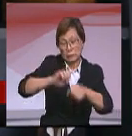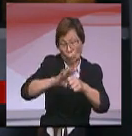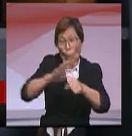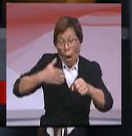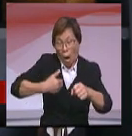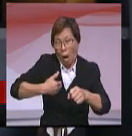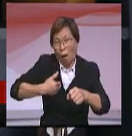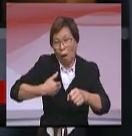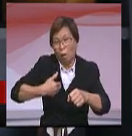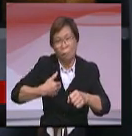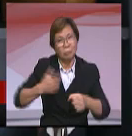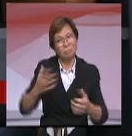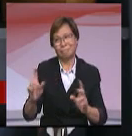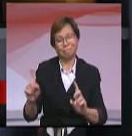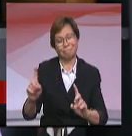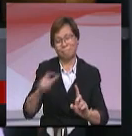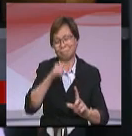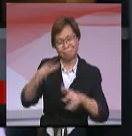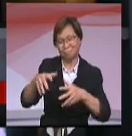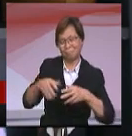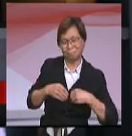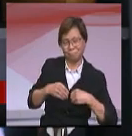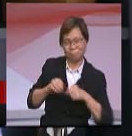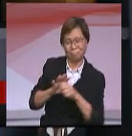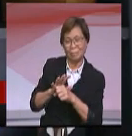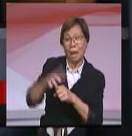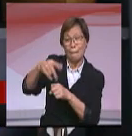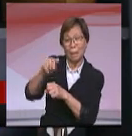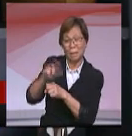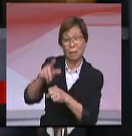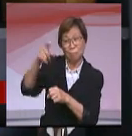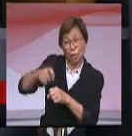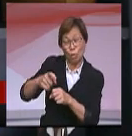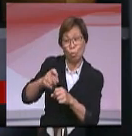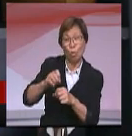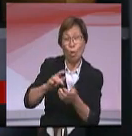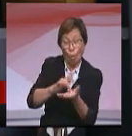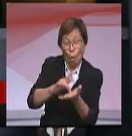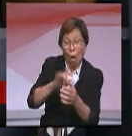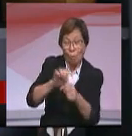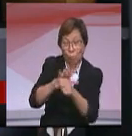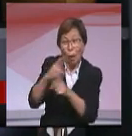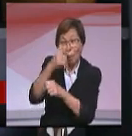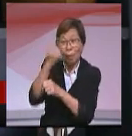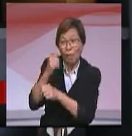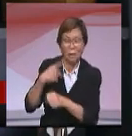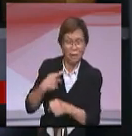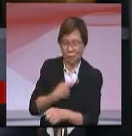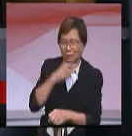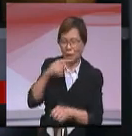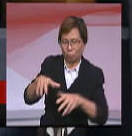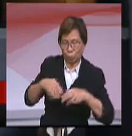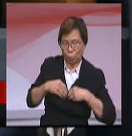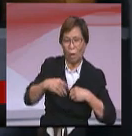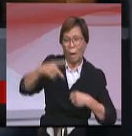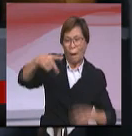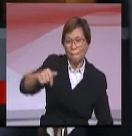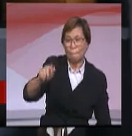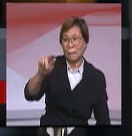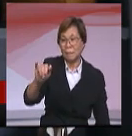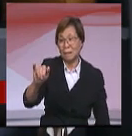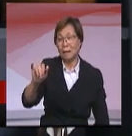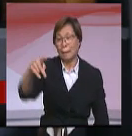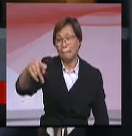kita tidak menerima parti yang memerlukan rawatan kerana semalam kita dah umumkan bahawa parti mereka akan berada di